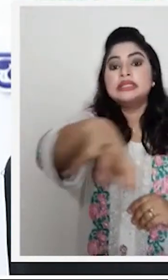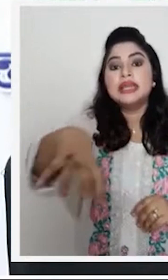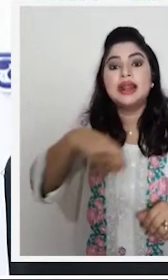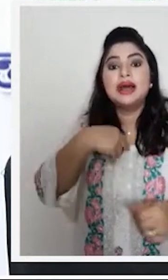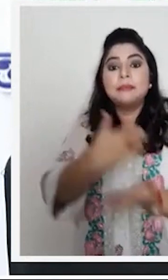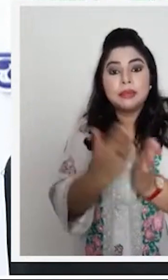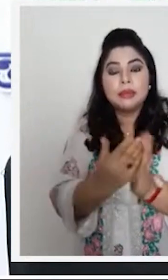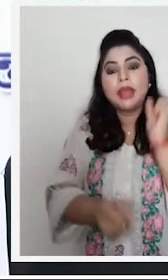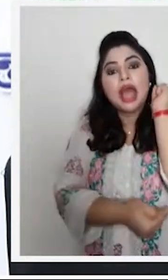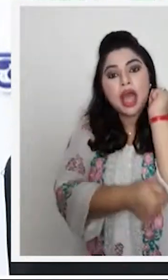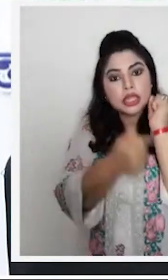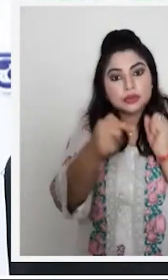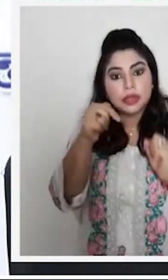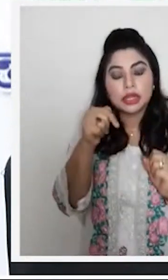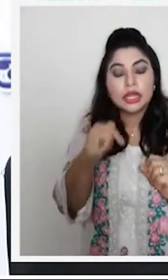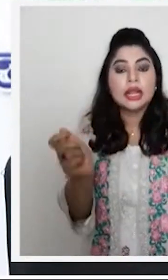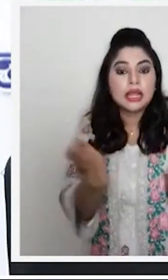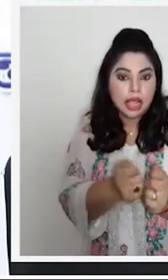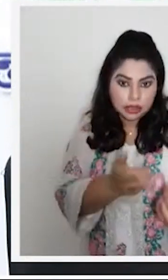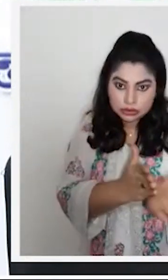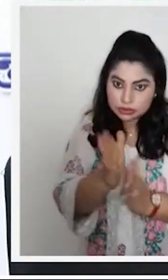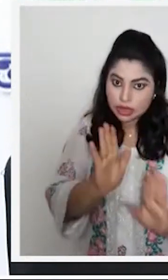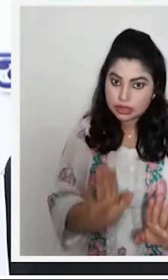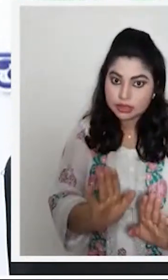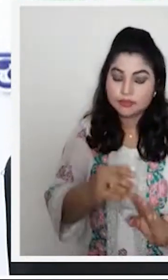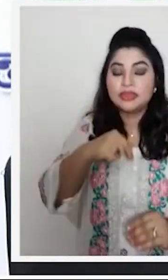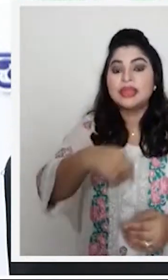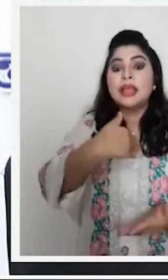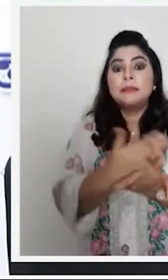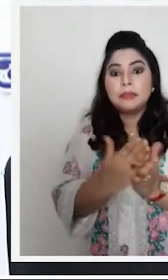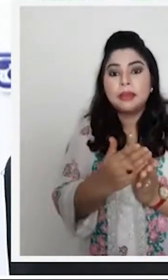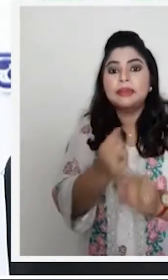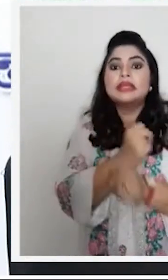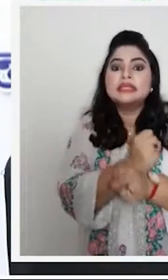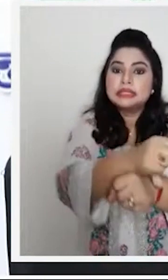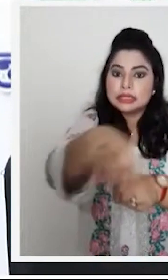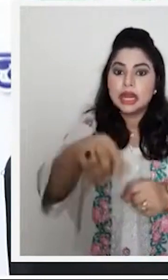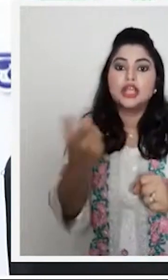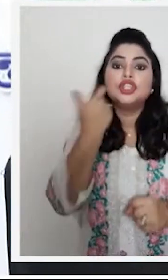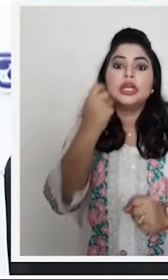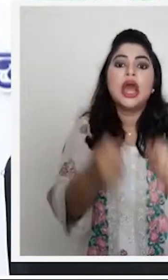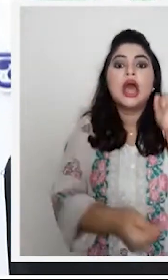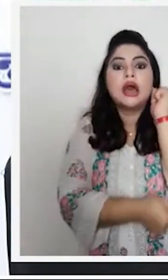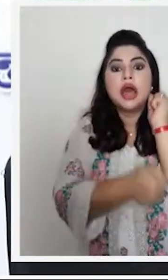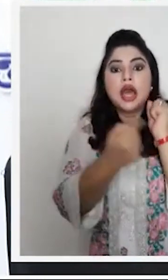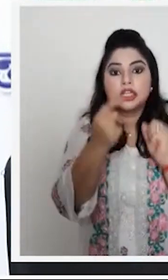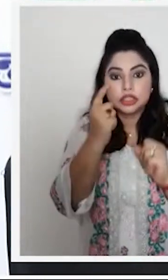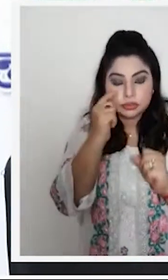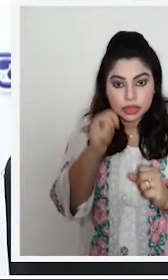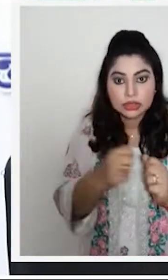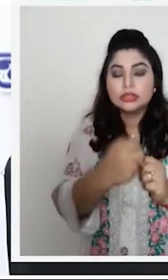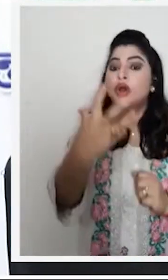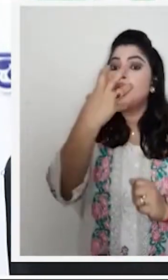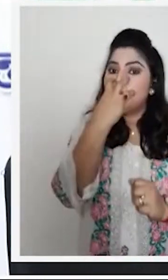এ ধরনের পরীক্ষা চালু করার প্রচেষ্টা নেওয়া হবে। সকল জেলা হাসপাতালে আইসিইউ সুবিধা সম্প্রসারণের কাজ চলছে।